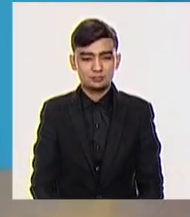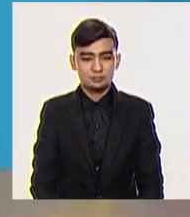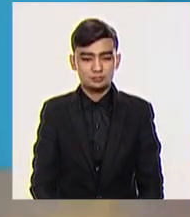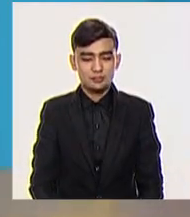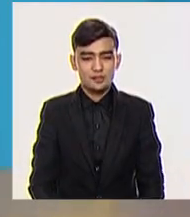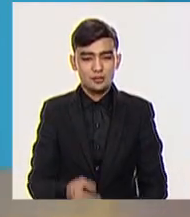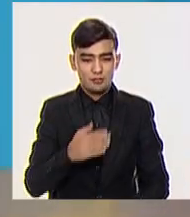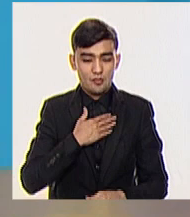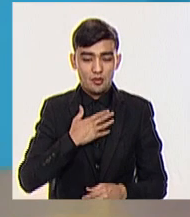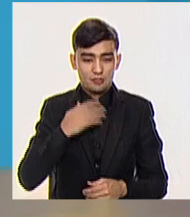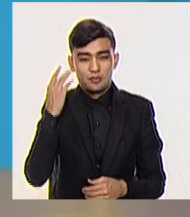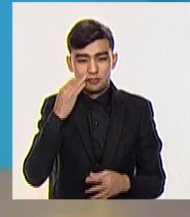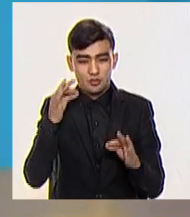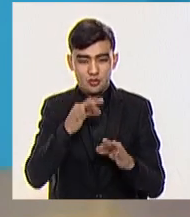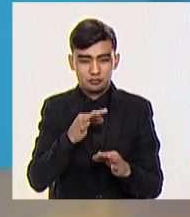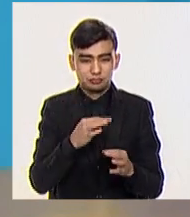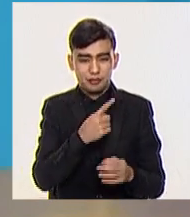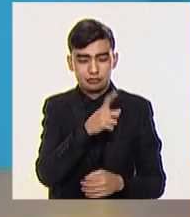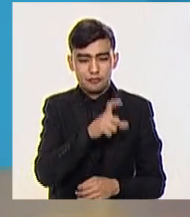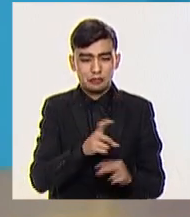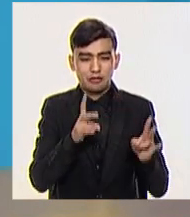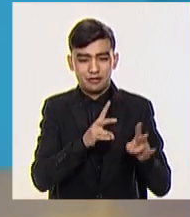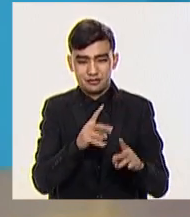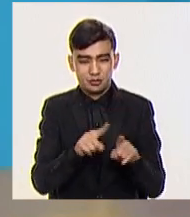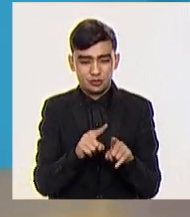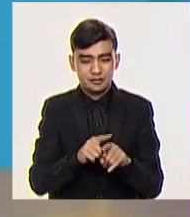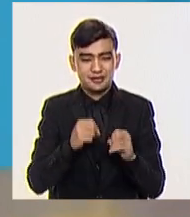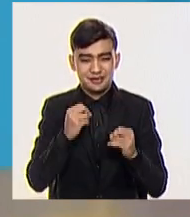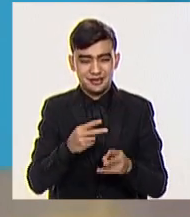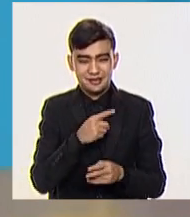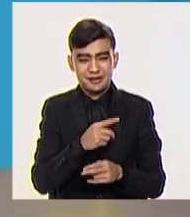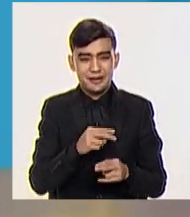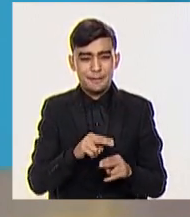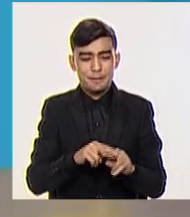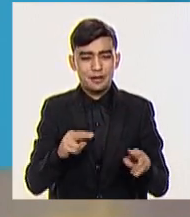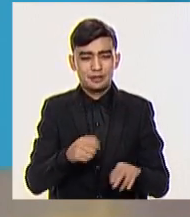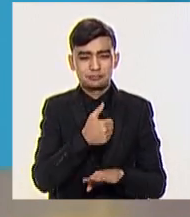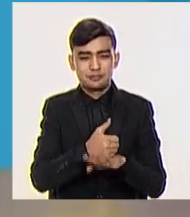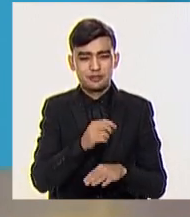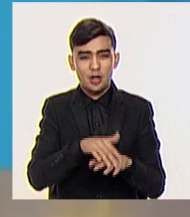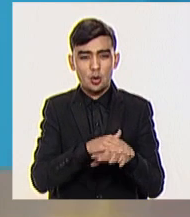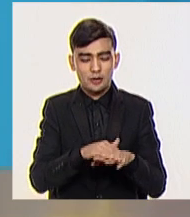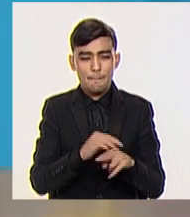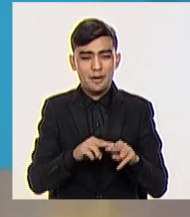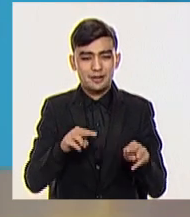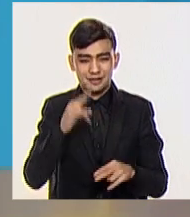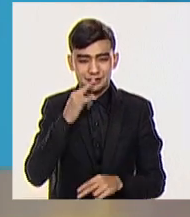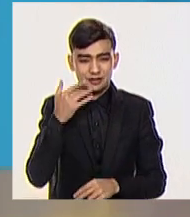В моем понимании воздержание это не значит, как сформулировал представитель партии Народной партии Казахстана,